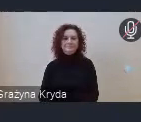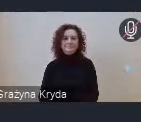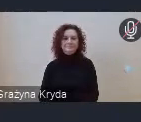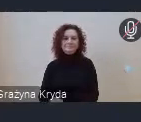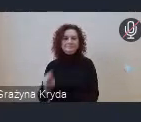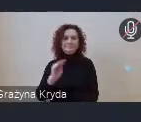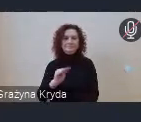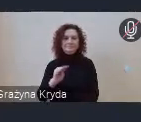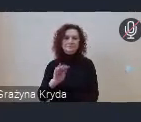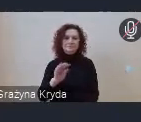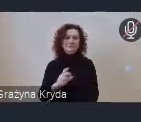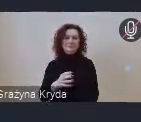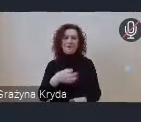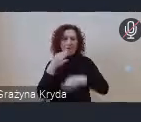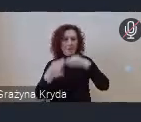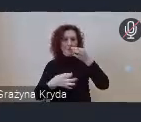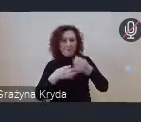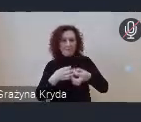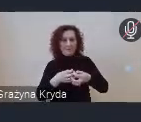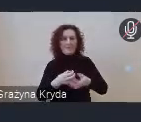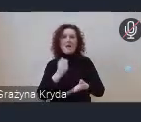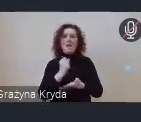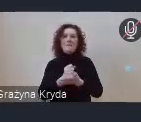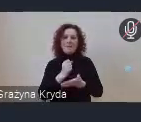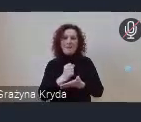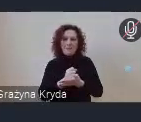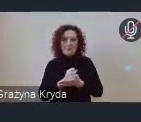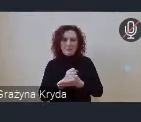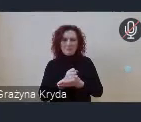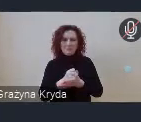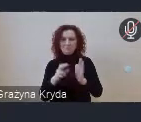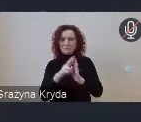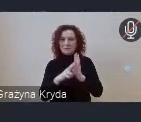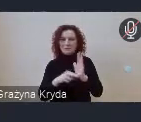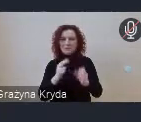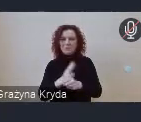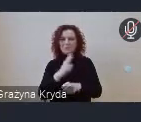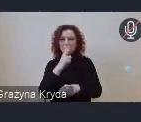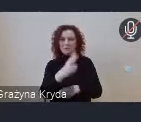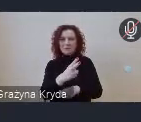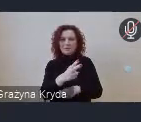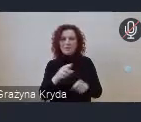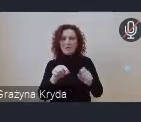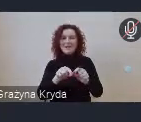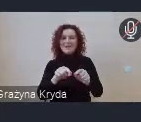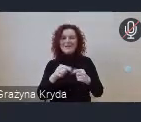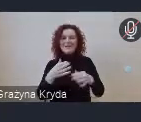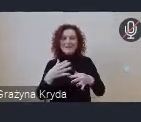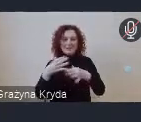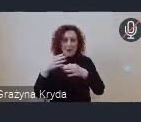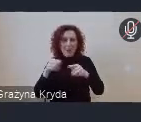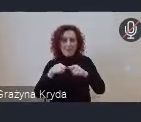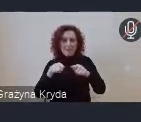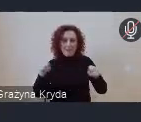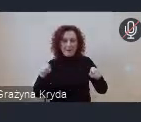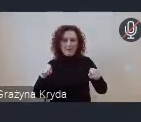zgodnie z prawem i zgodnie ze standardami dostępność owymi Schody powinny być oznaczone krawędzie minimum pierwszego i ostatniego